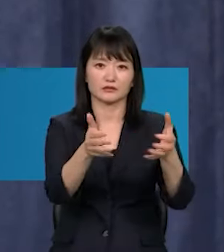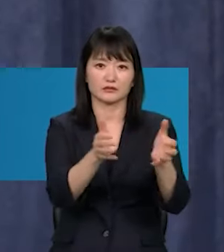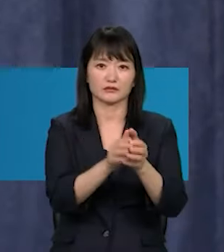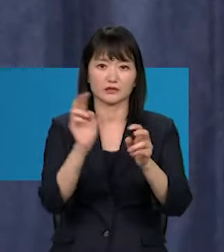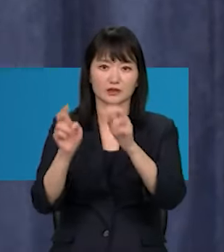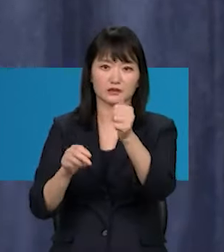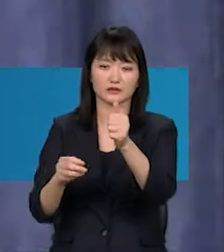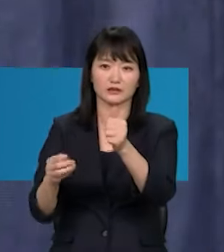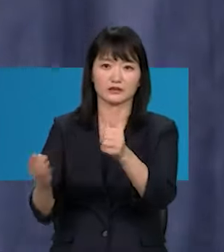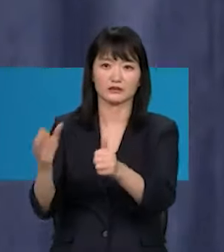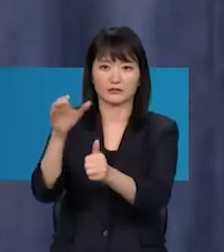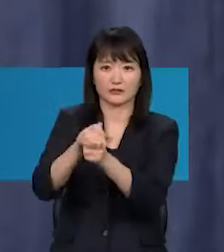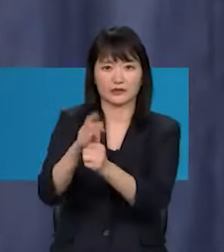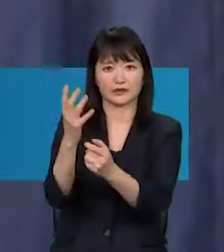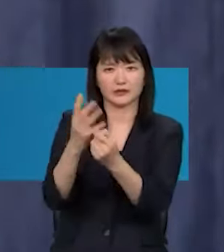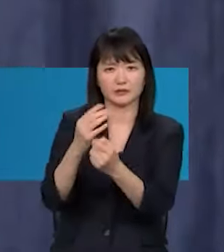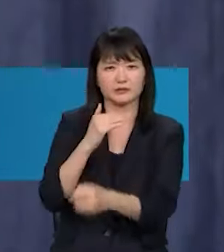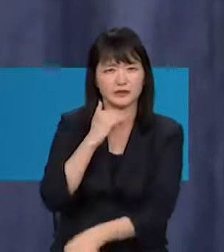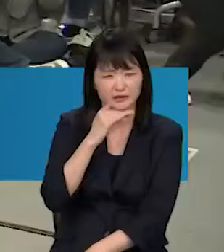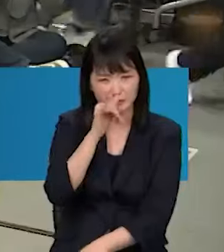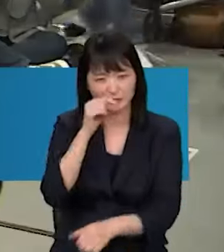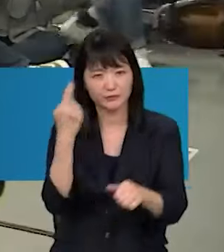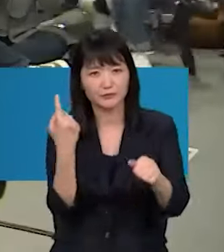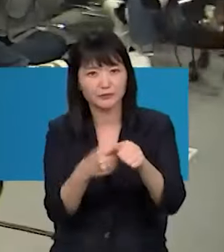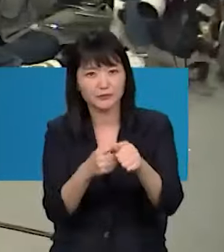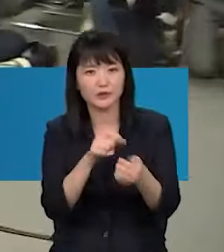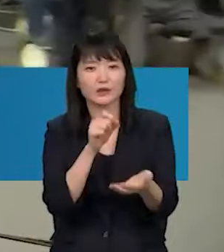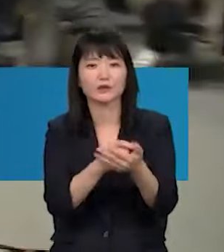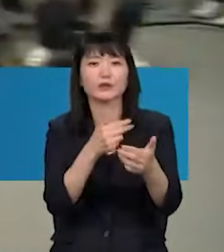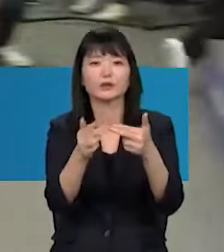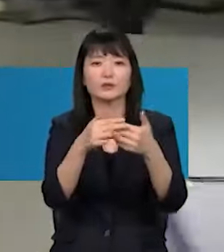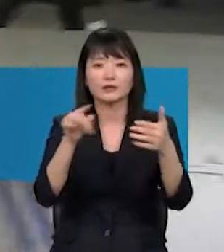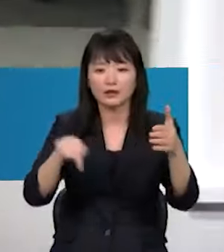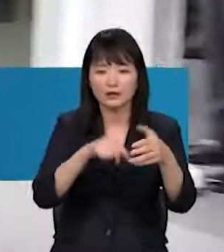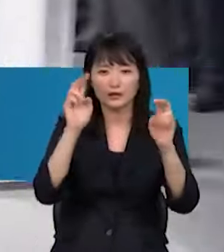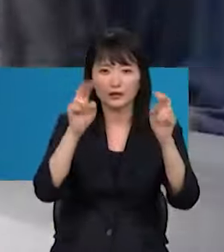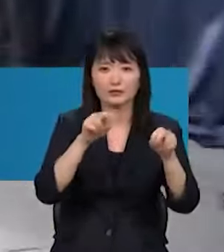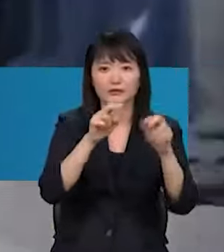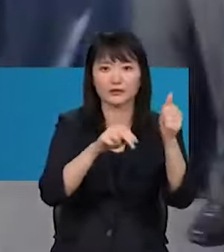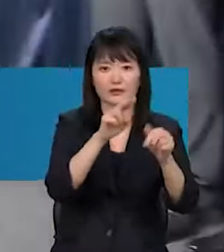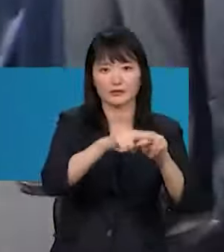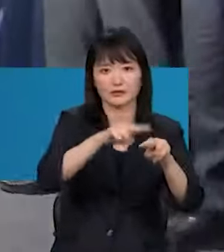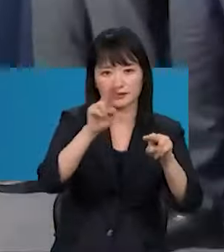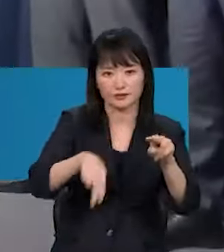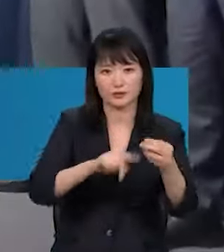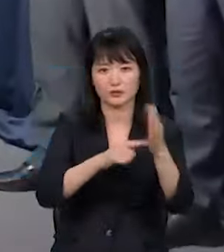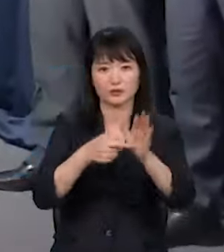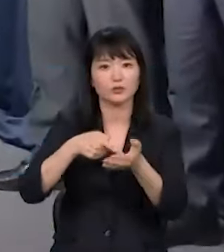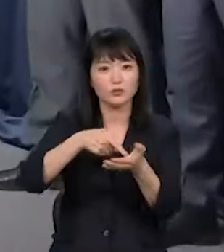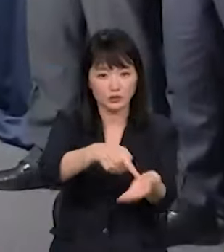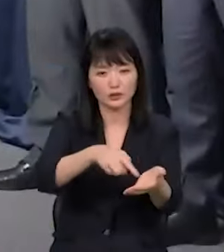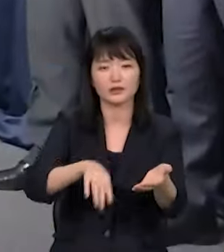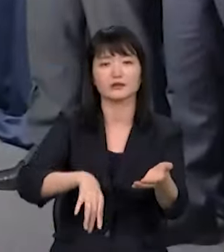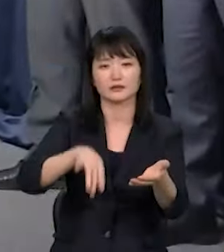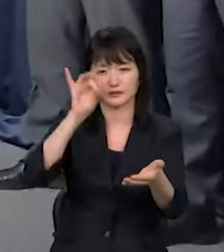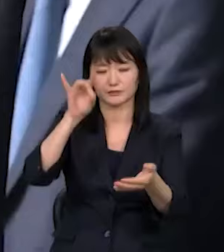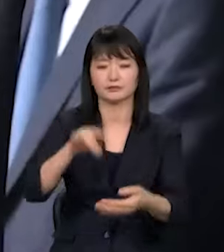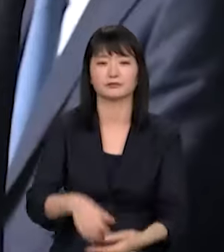사선만을 바라보고 있다고 비판했는데요. 축구협회 내부에서 회장의 사퇴를 공개적으로 요구한 건 이번이